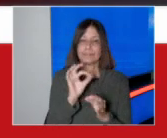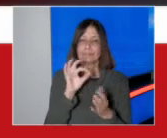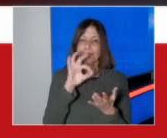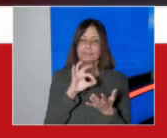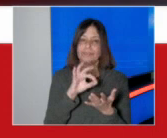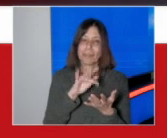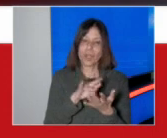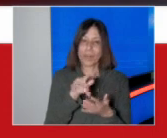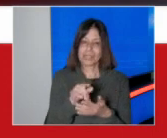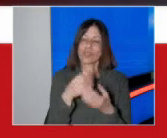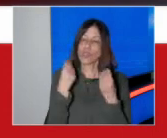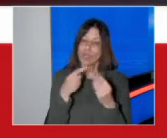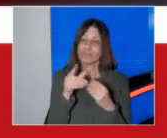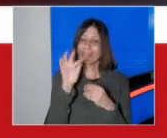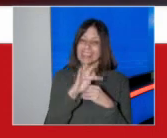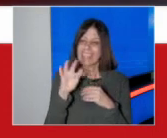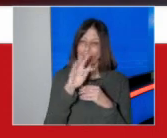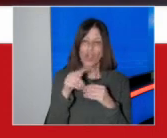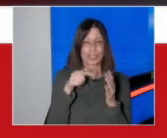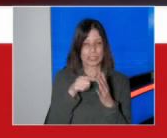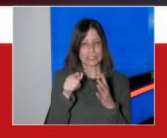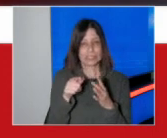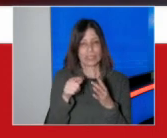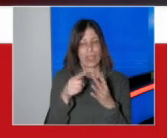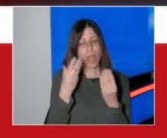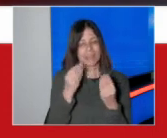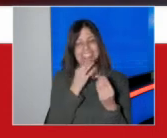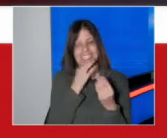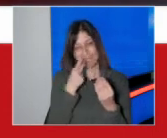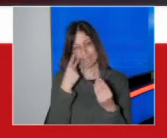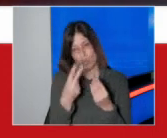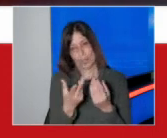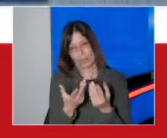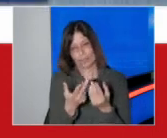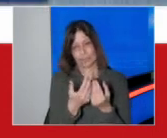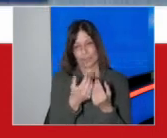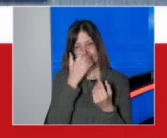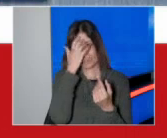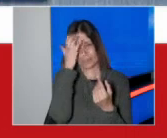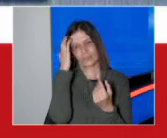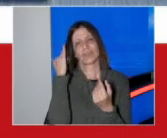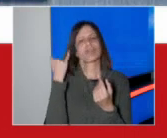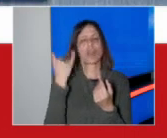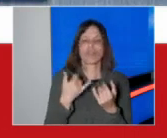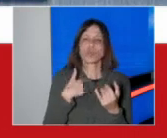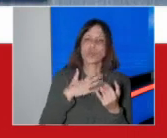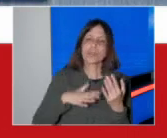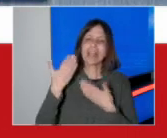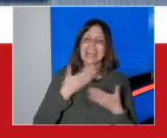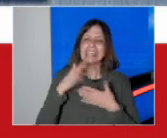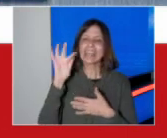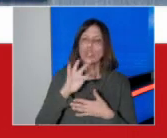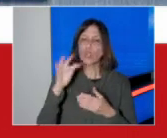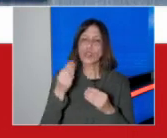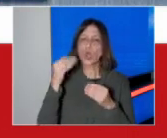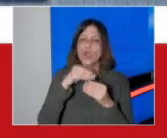בדיוק, זהו. בדיוק טוב שזה בטיק טוק, כי זה נוגע ללא מעט צעירים בשלב הזה. לנוער, חד משמעית. ועכשיו אנחנו רוצים להתייחס לטיק טוק